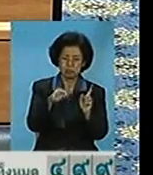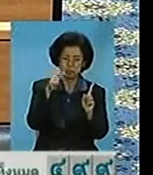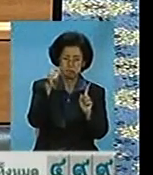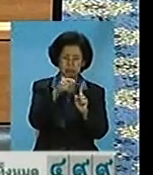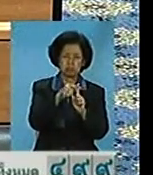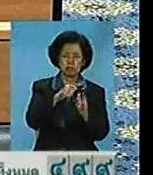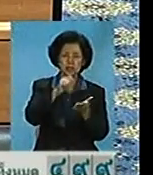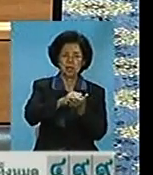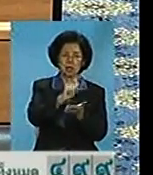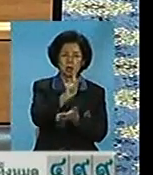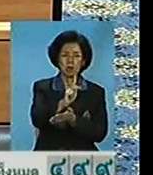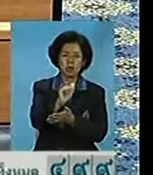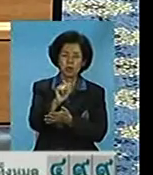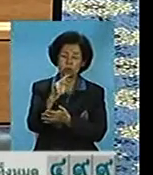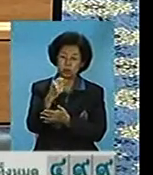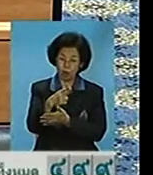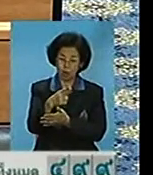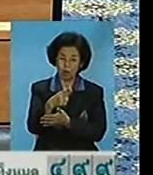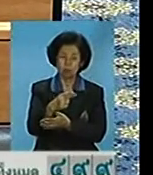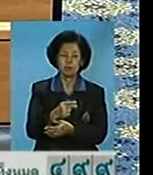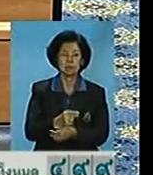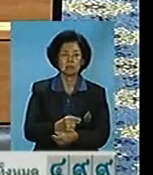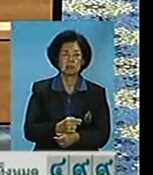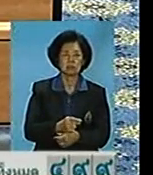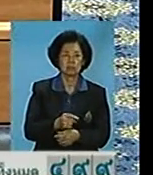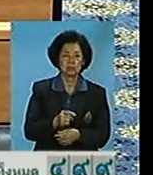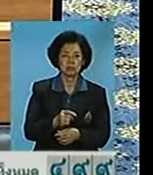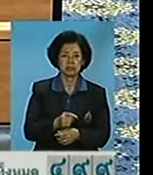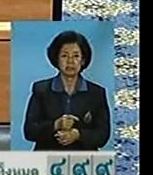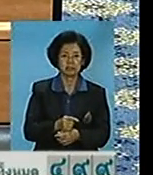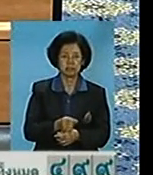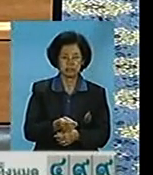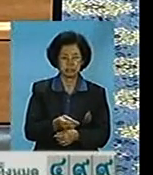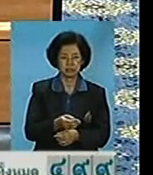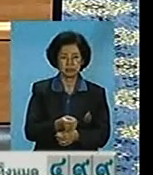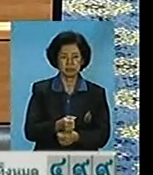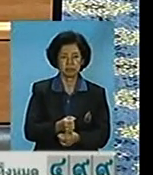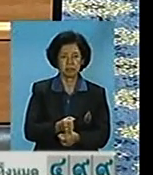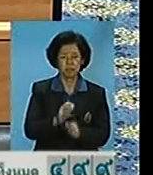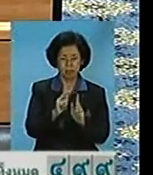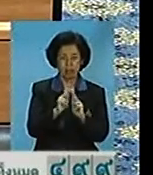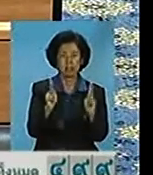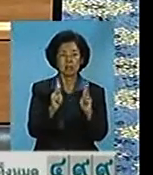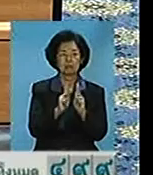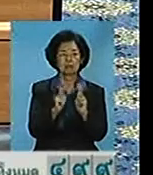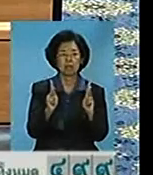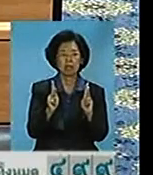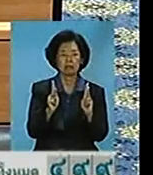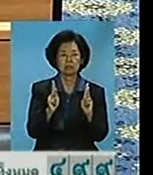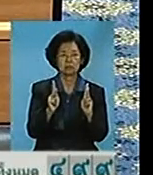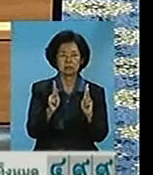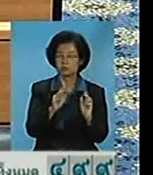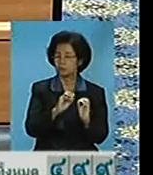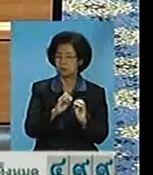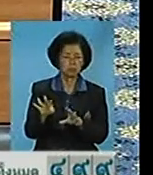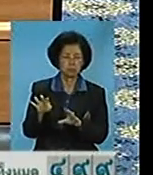กยธ.หรือการยางแห่งประเทศไทยก็แสดงว่า คณะกรรมการเราละเลยเ